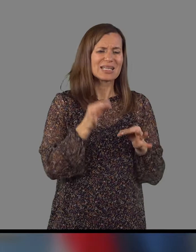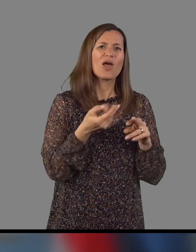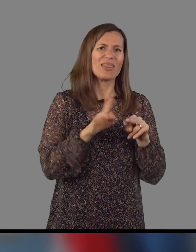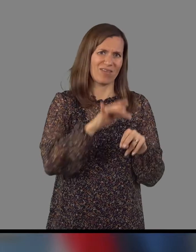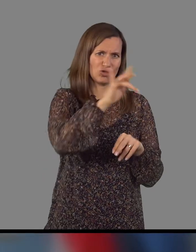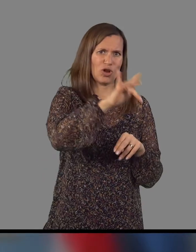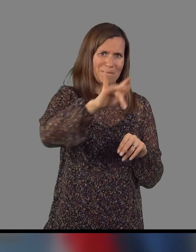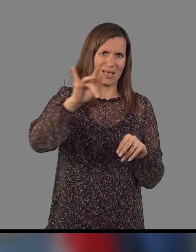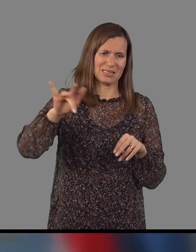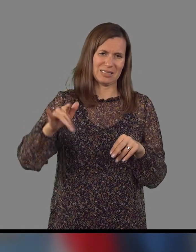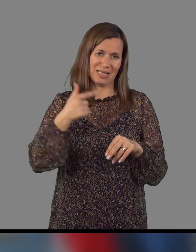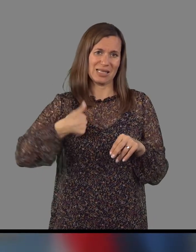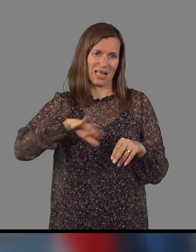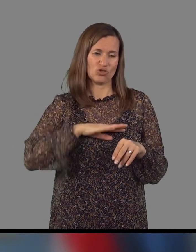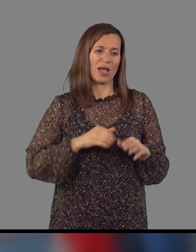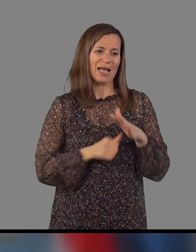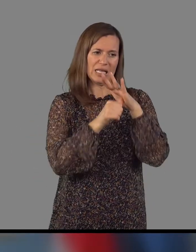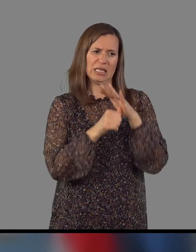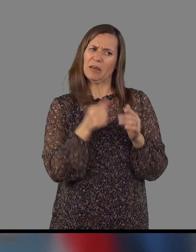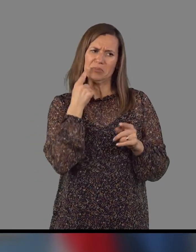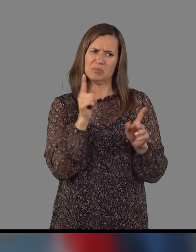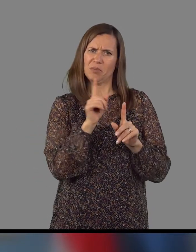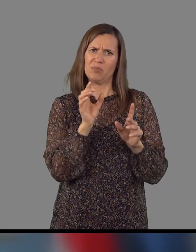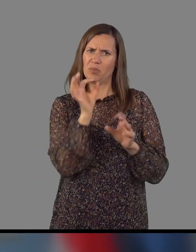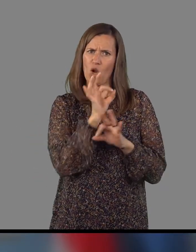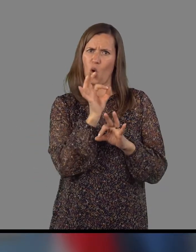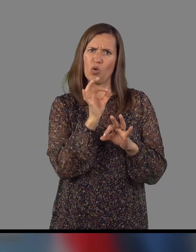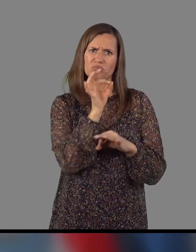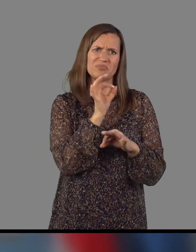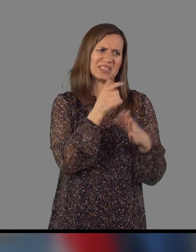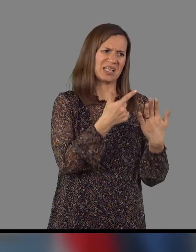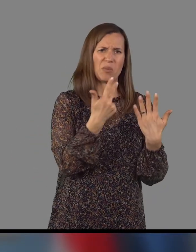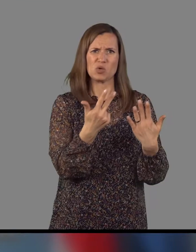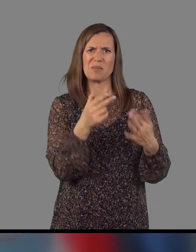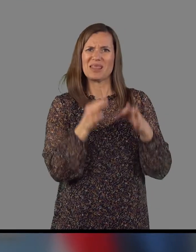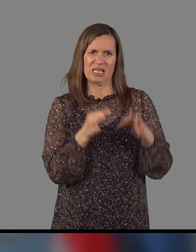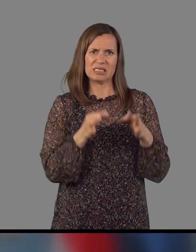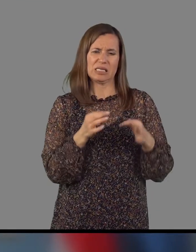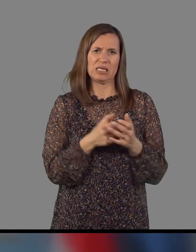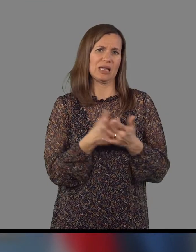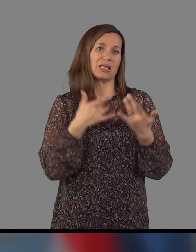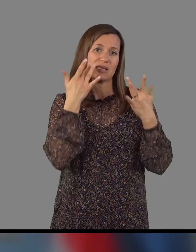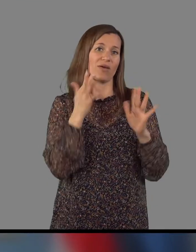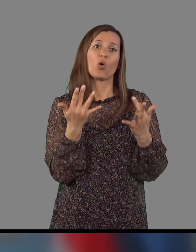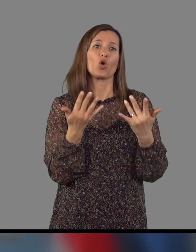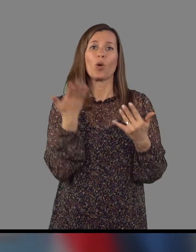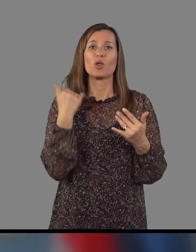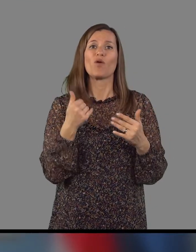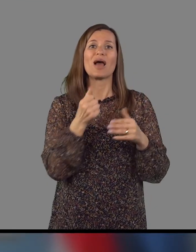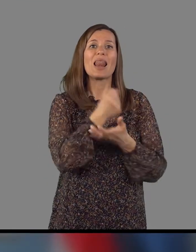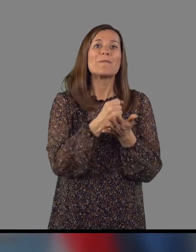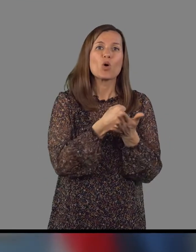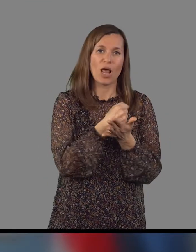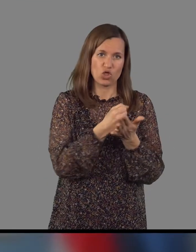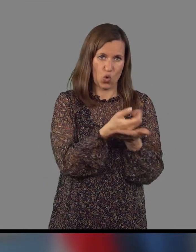na več mestih z naše klinike. Mislim, da ni bilo več kot 7 ali 8 testiranj. Ne vem, koliko jih je bilo